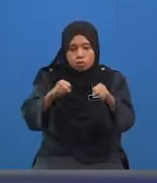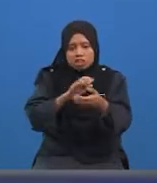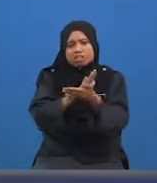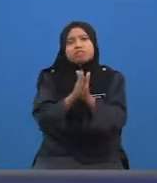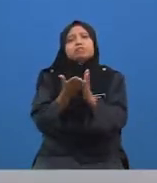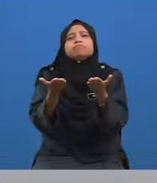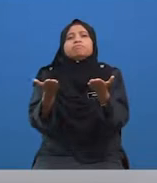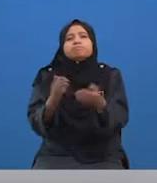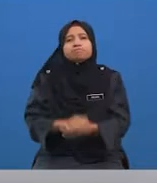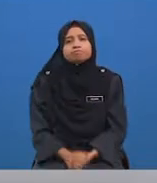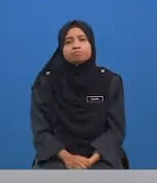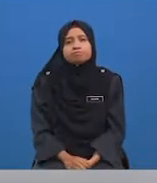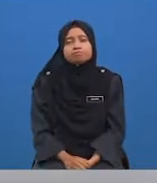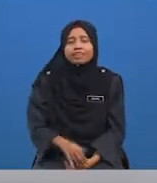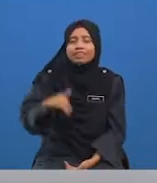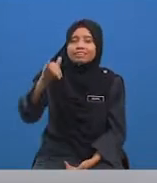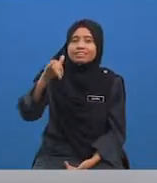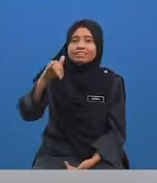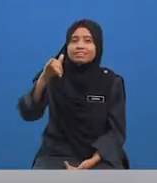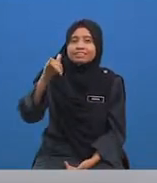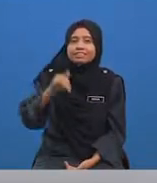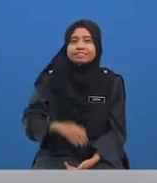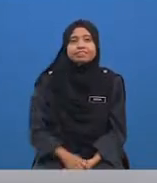terjadi? Ya,